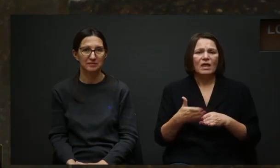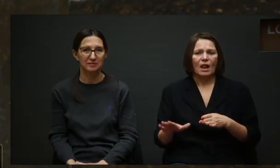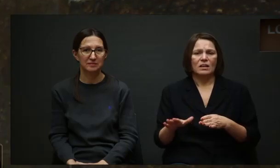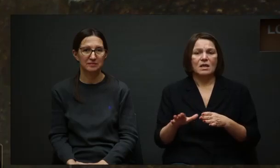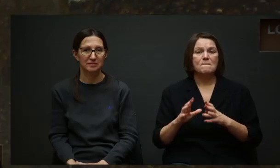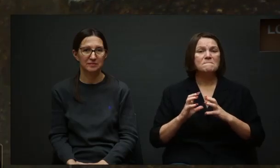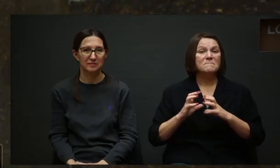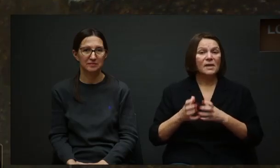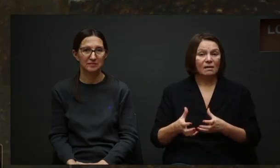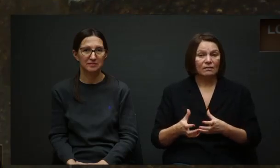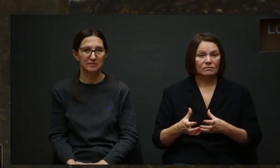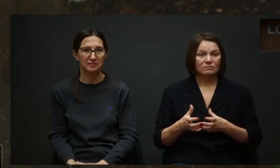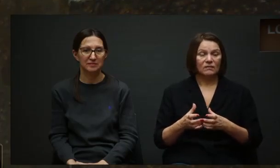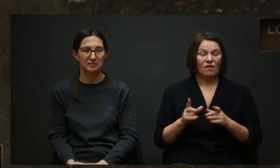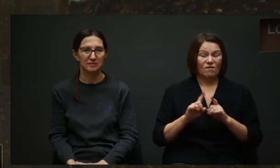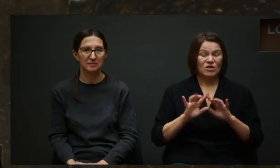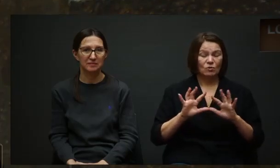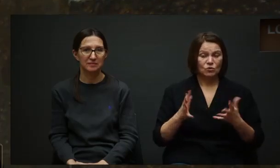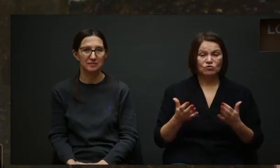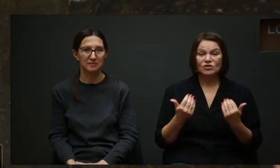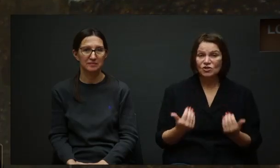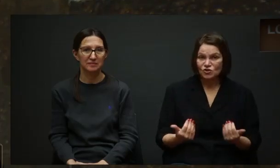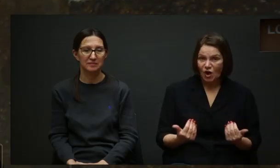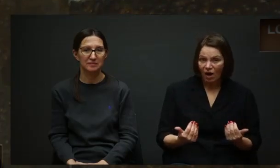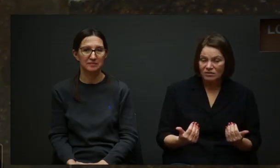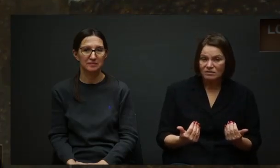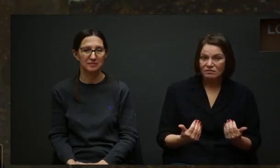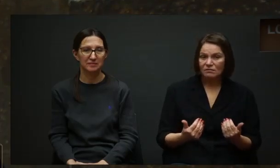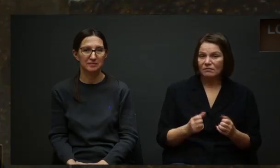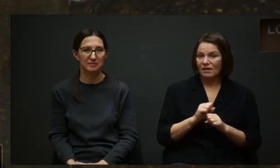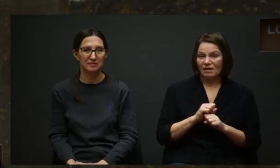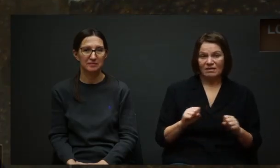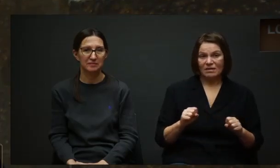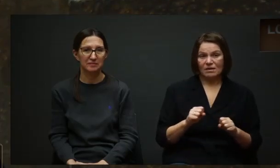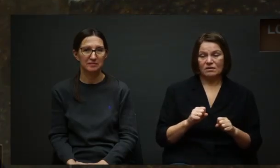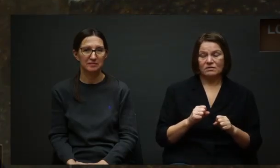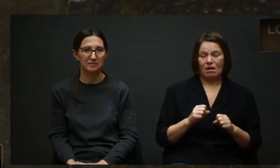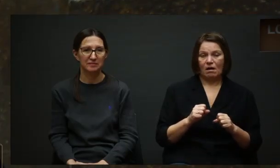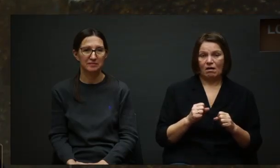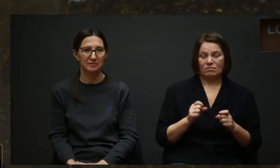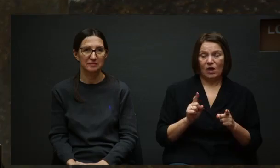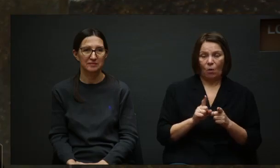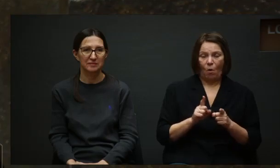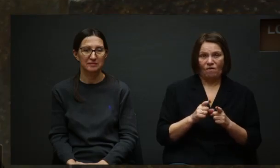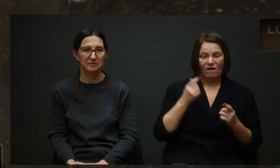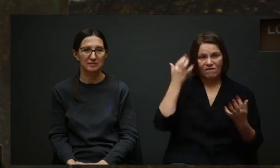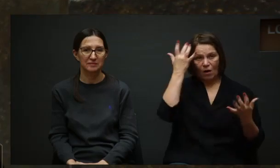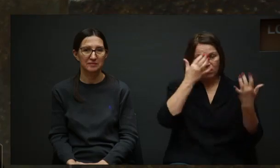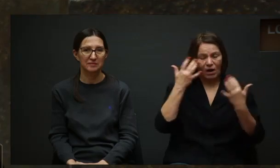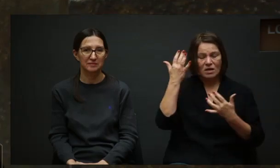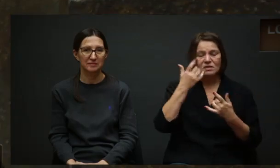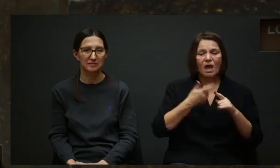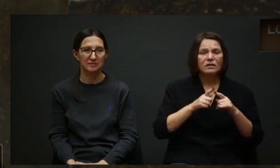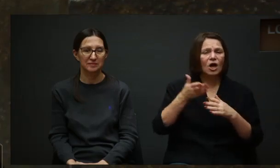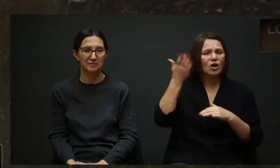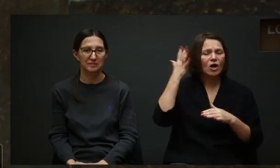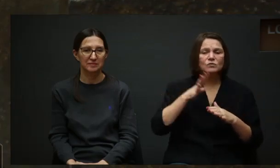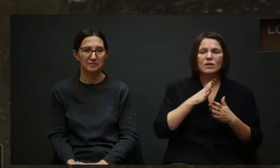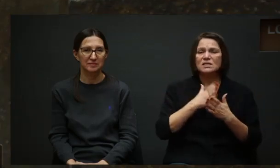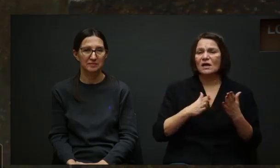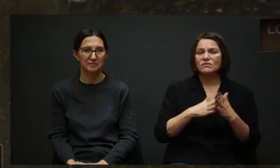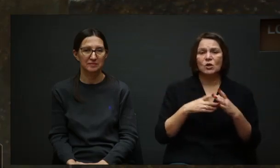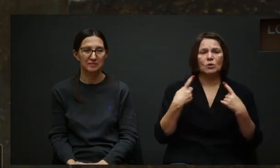отдельный мир. Но, во всяком случае, вот того, что происходит сейчас, нельзя было вообразить. Была какая-то совсем